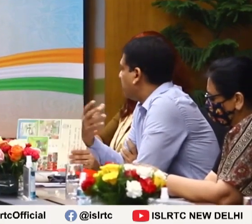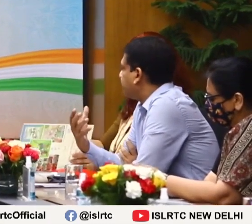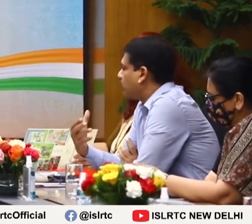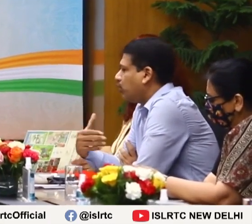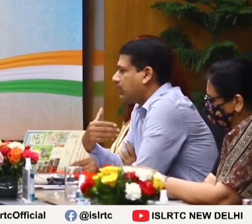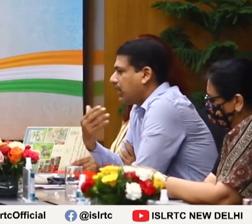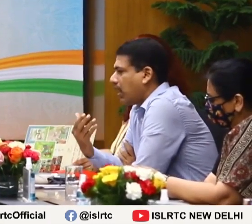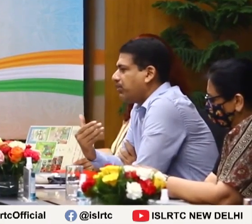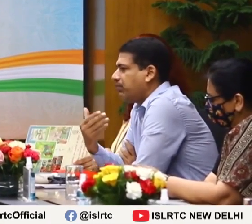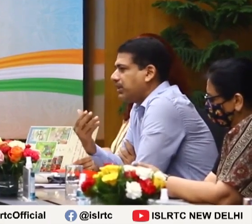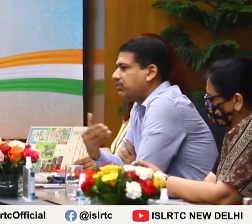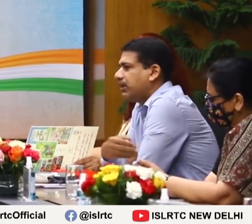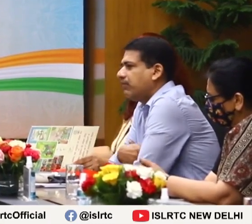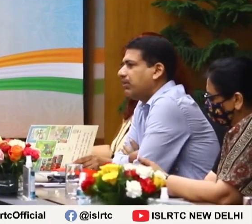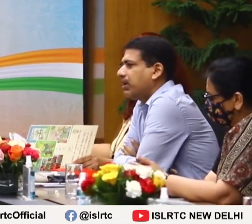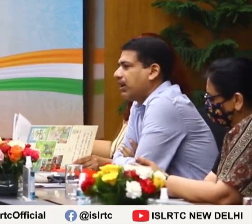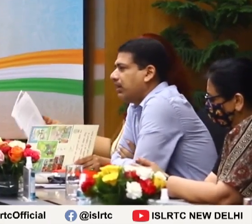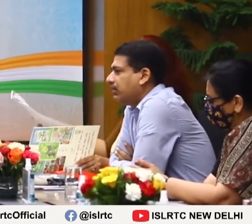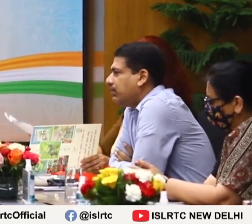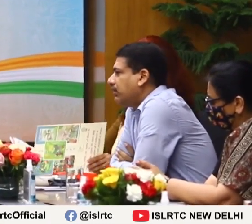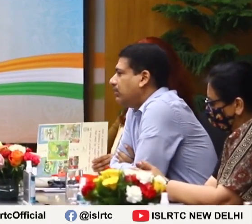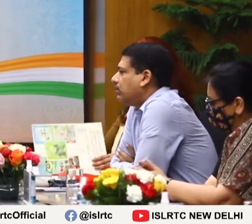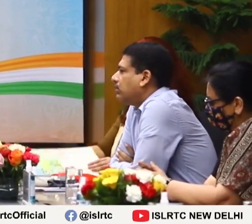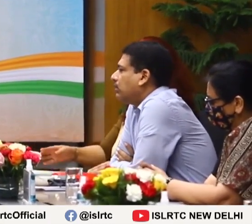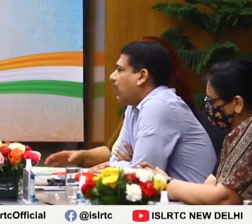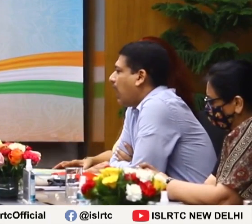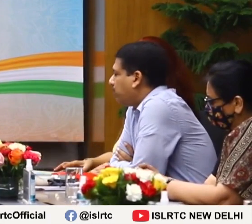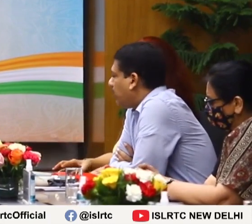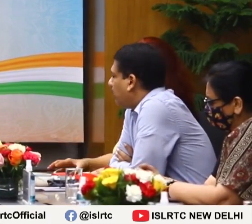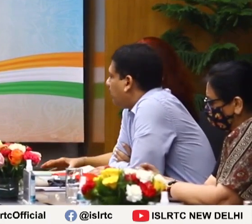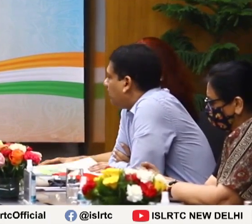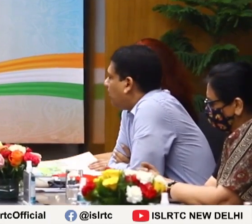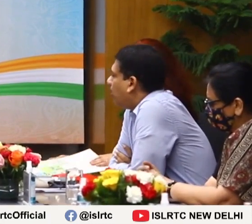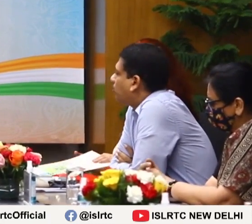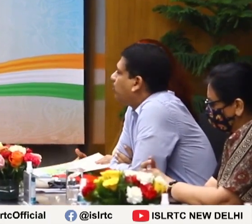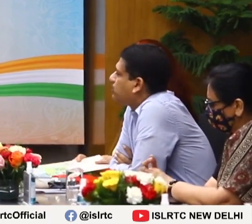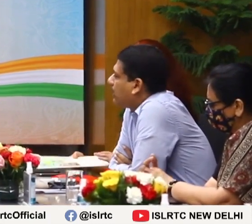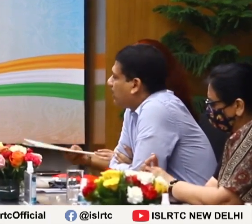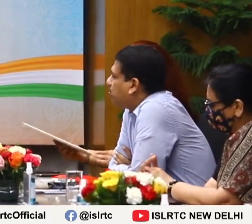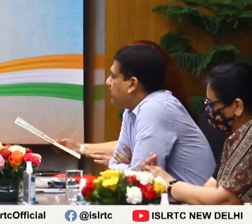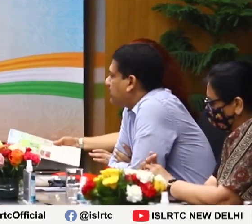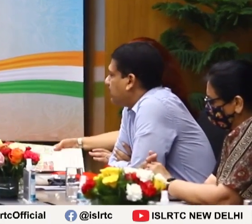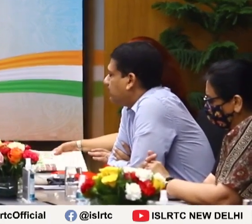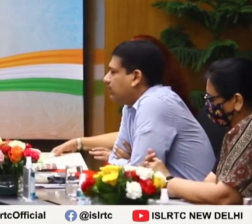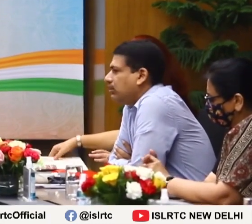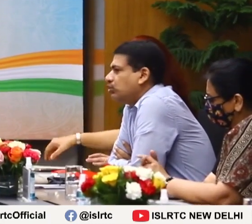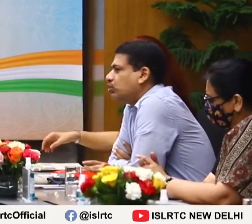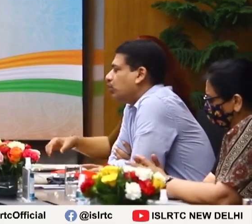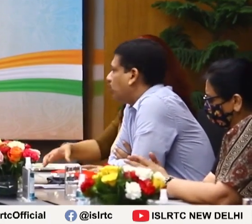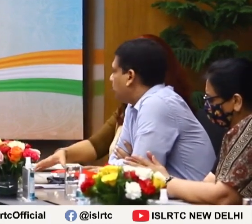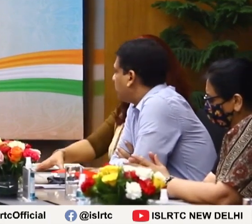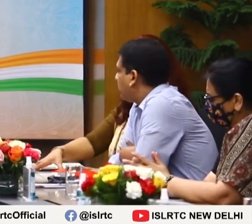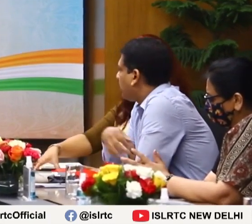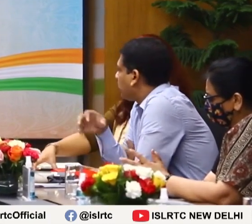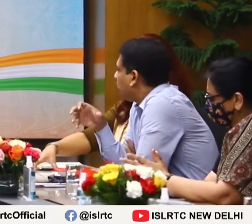टेक्नोलॉजी का यूज है वो इतना रैपिड पेस में डेवलप कर रहा है, एप्पल और बहुत सारे कंपनीज हैं